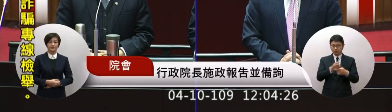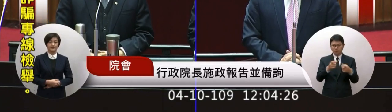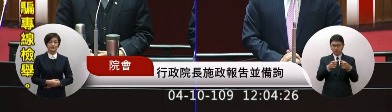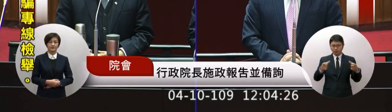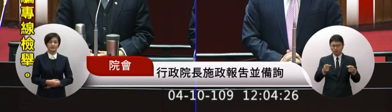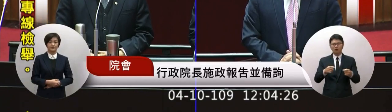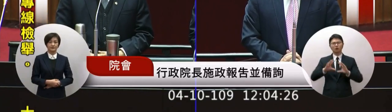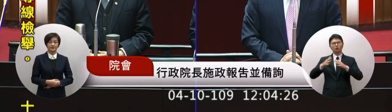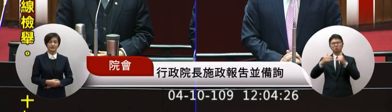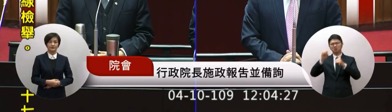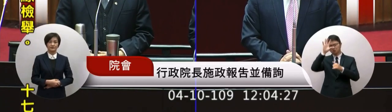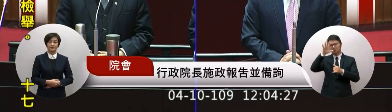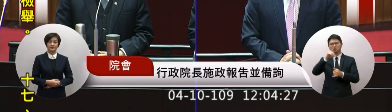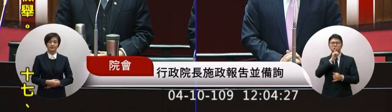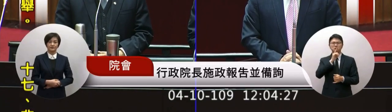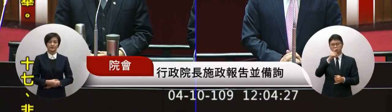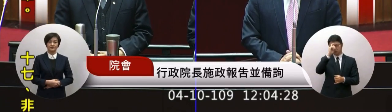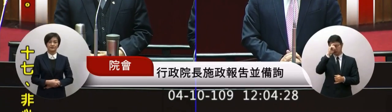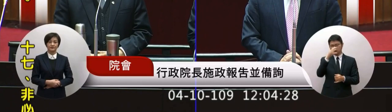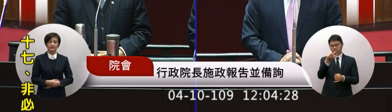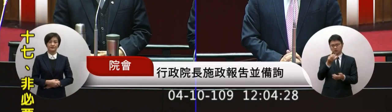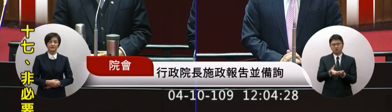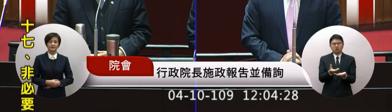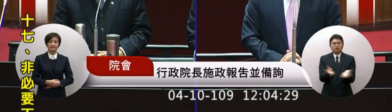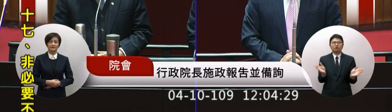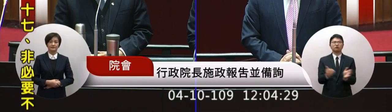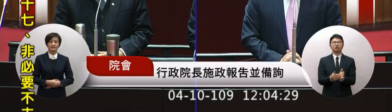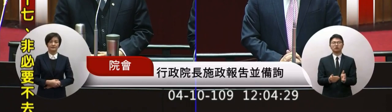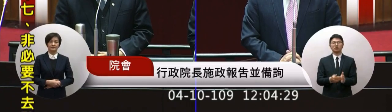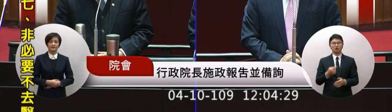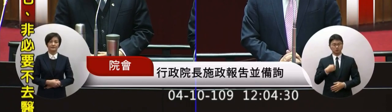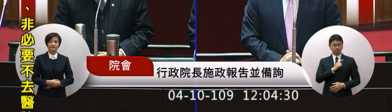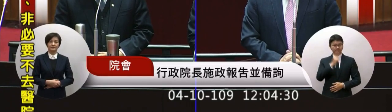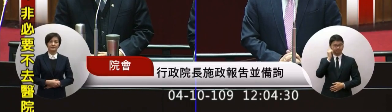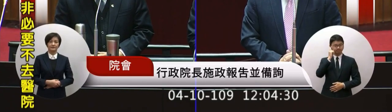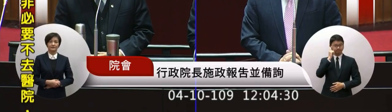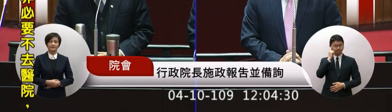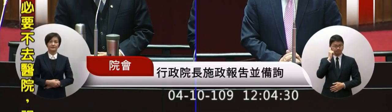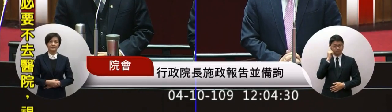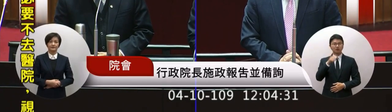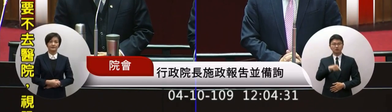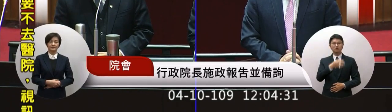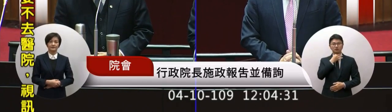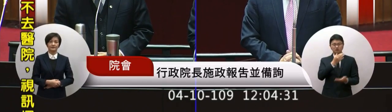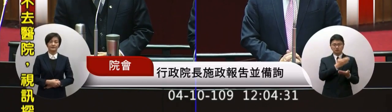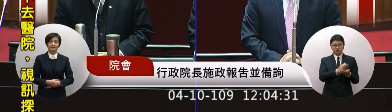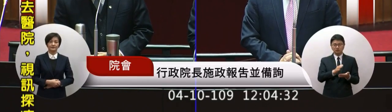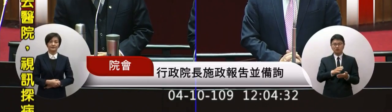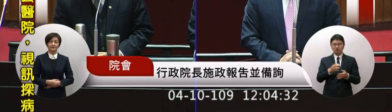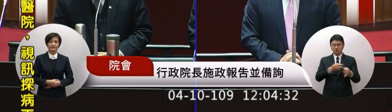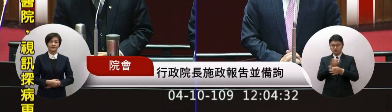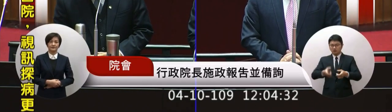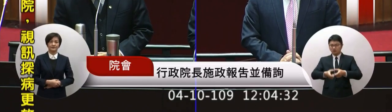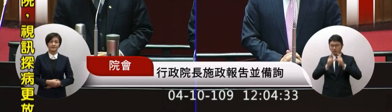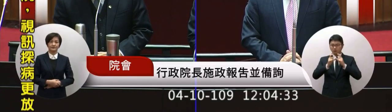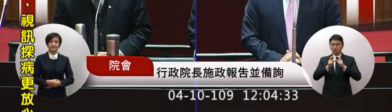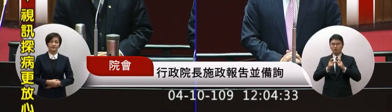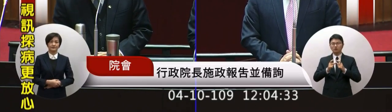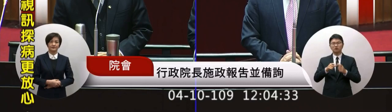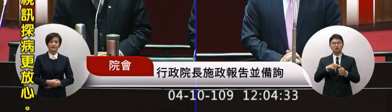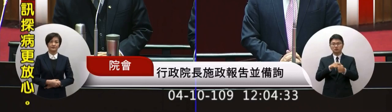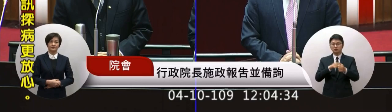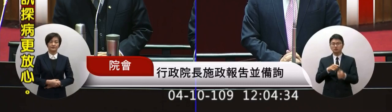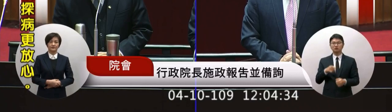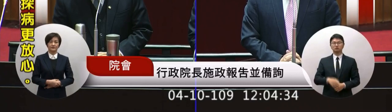们发现金，好，那我个人的看法是这样，这个防疫纾困跟振兴经济，所以在纾困的部分呢，